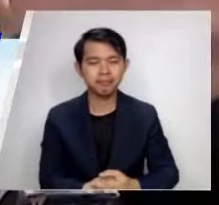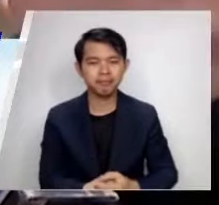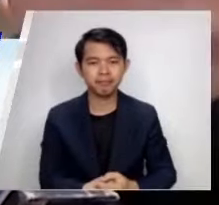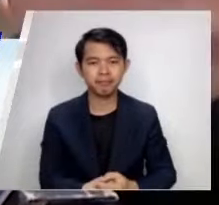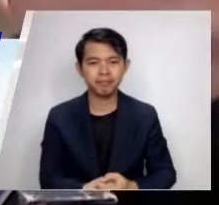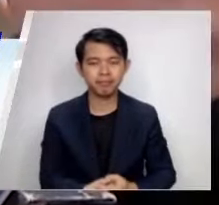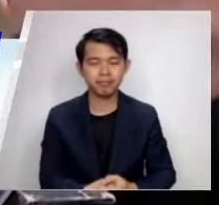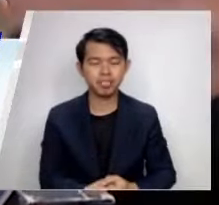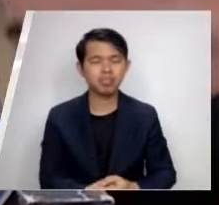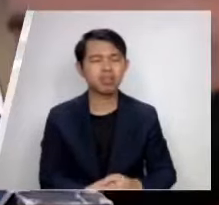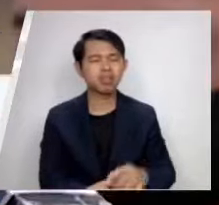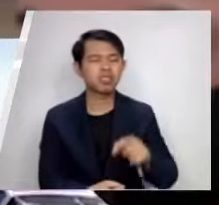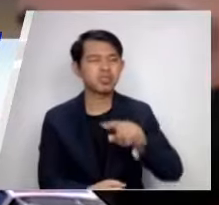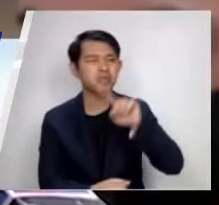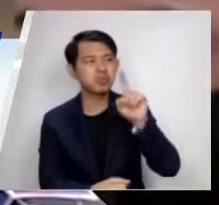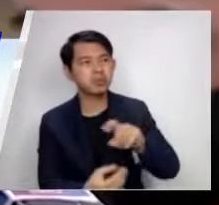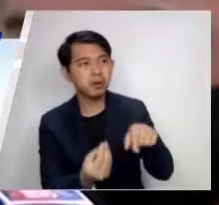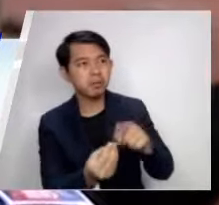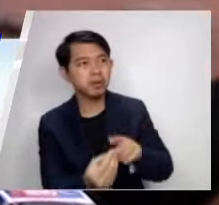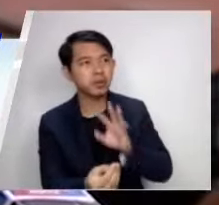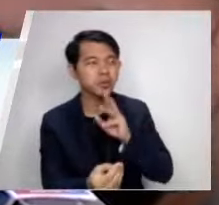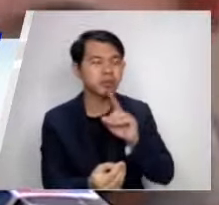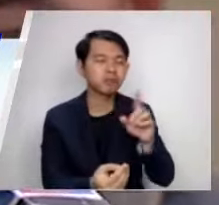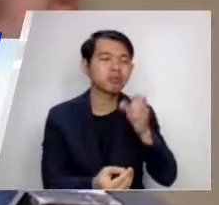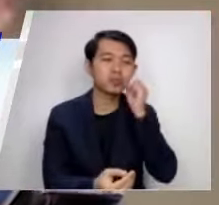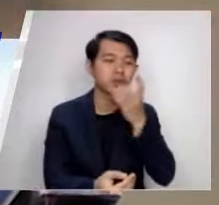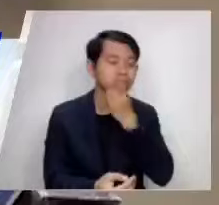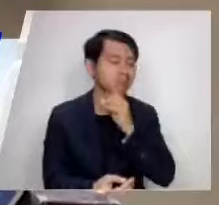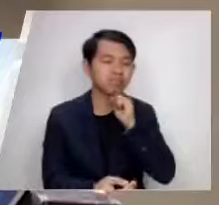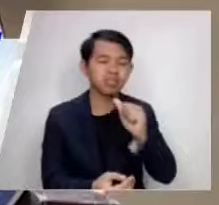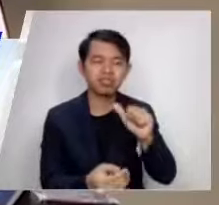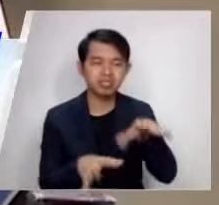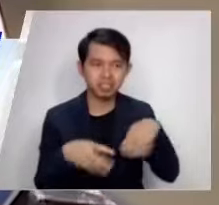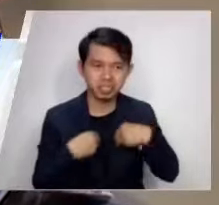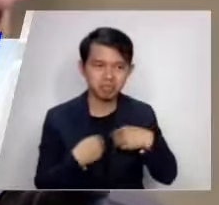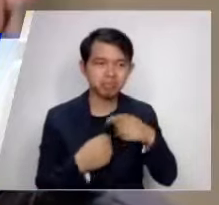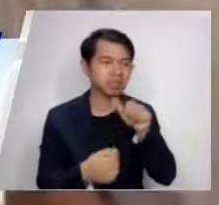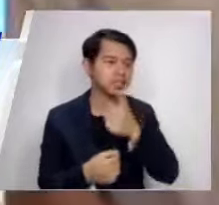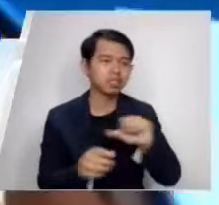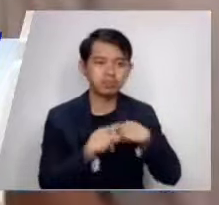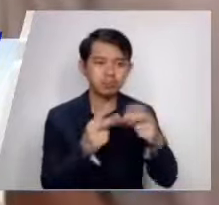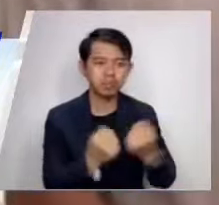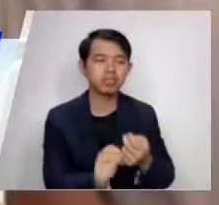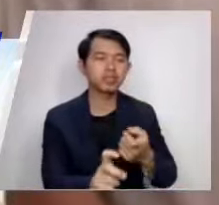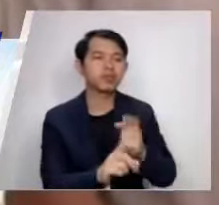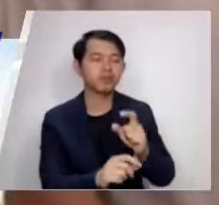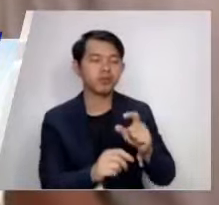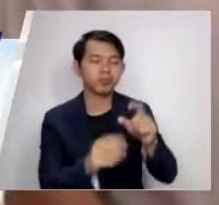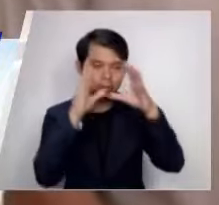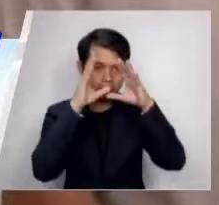Duterte na hindi na siya tatanggap ng anumang pwesto sa gabinete ng Administrasyong Marcos.